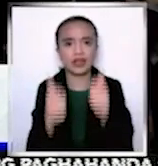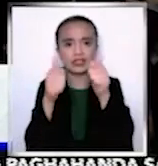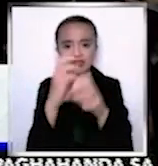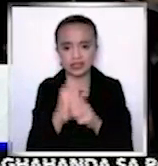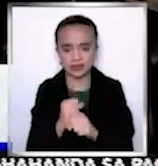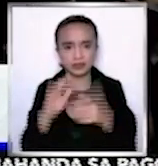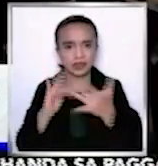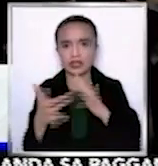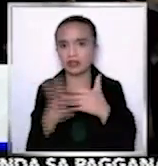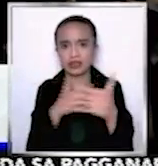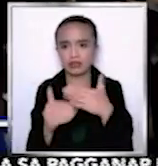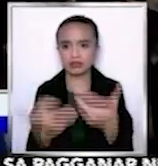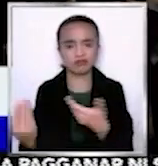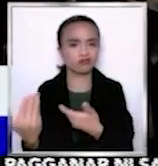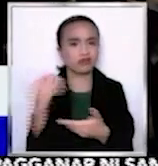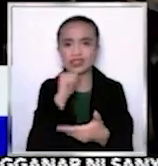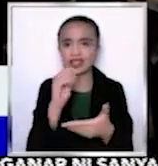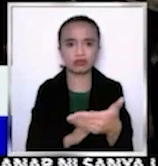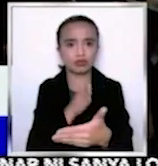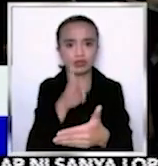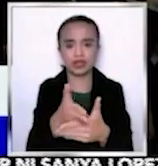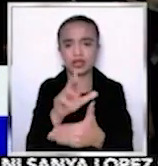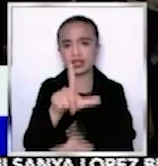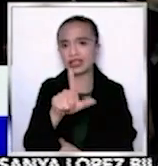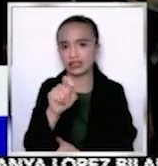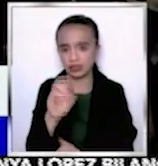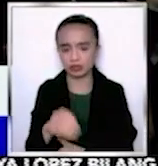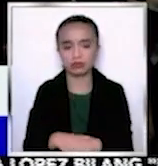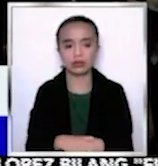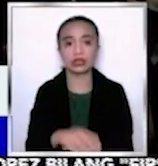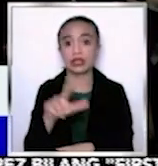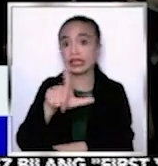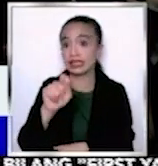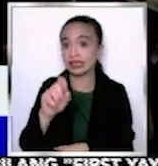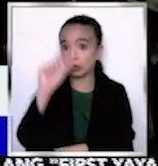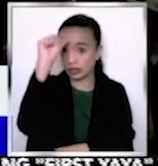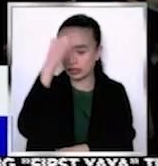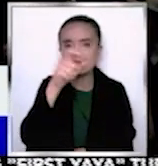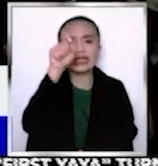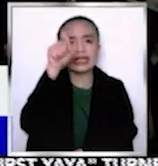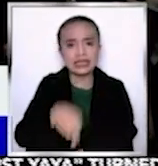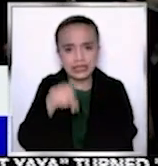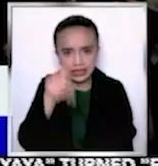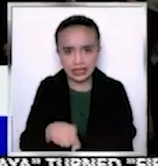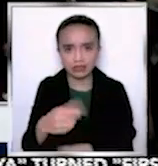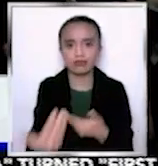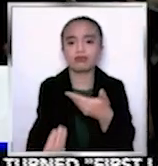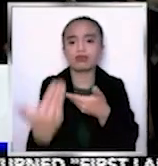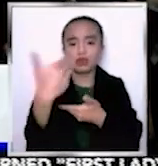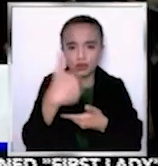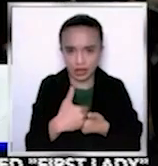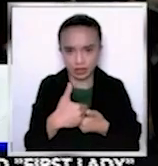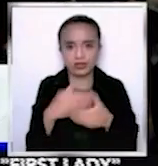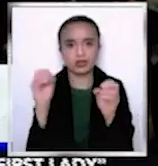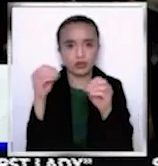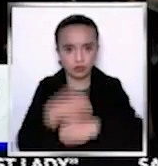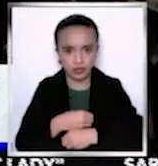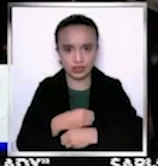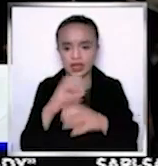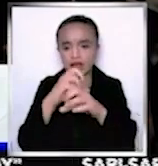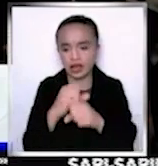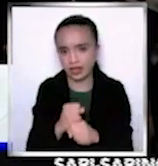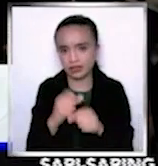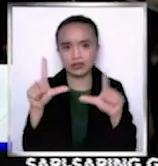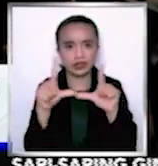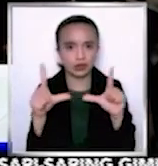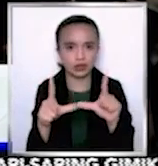ahensya. Paalala ng LTO, kailangan po ang inyong presensya sa pagkuha o pag-renew ng lisensya. Dahil kailangan kayong personal